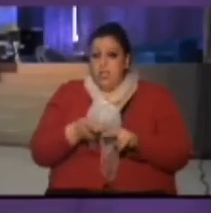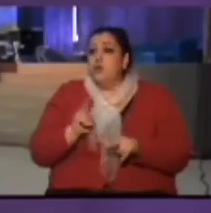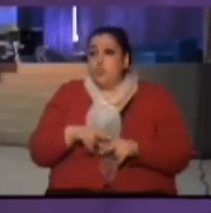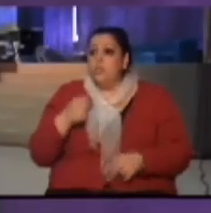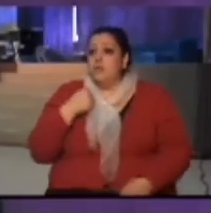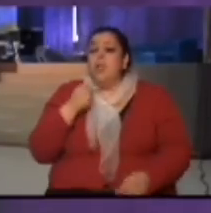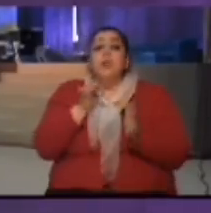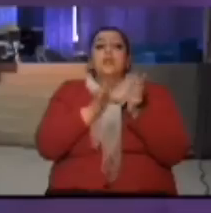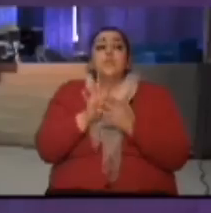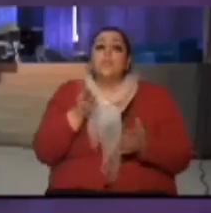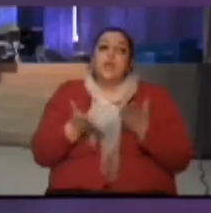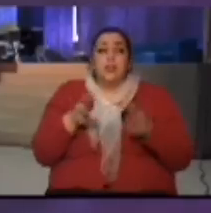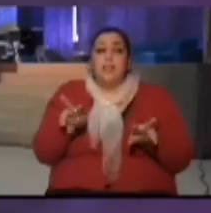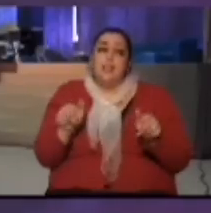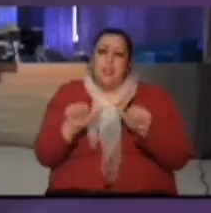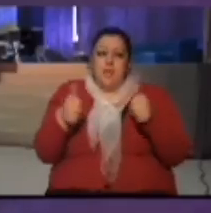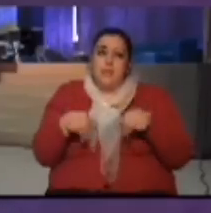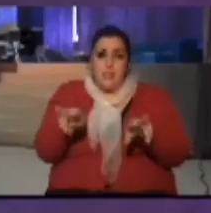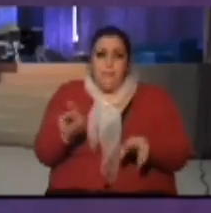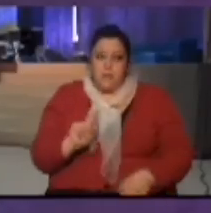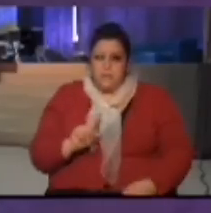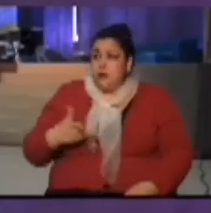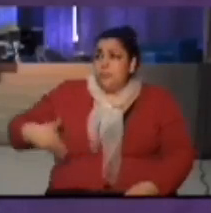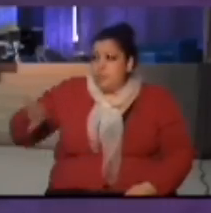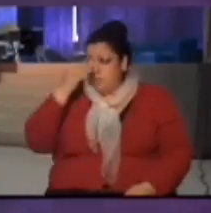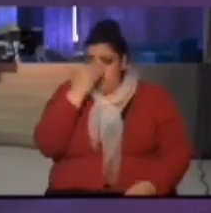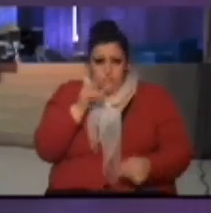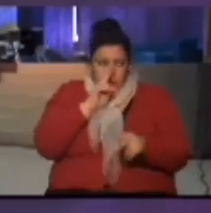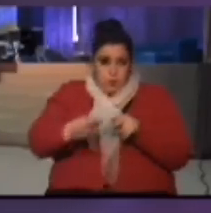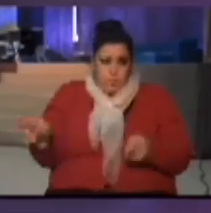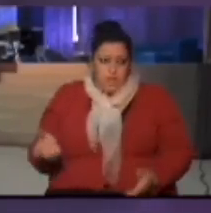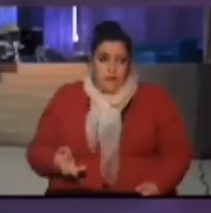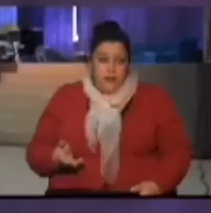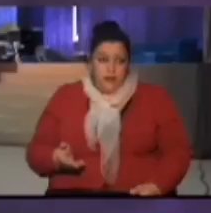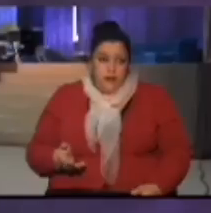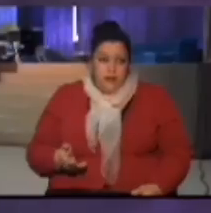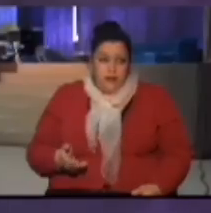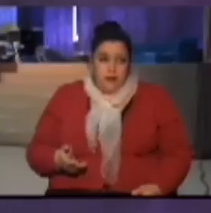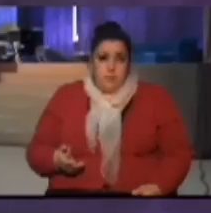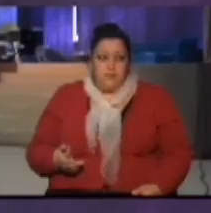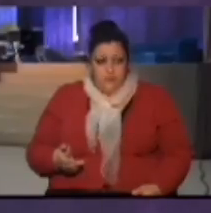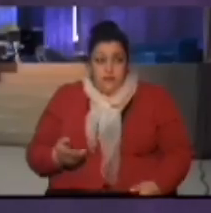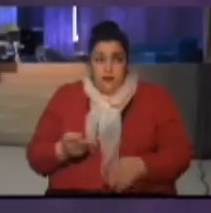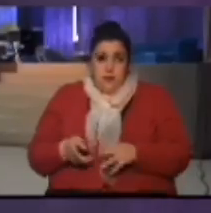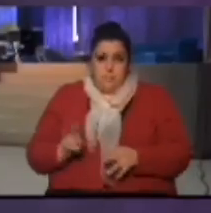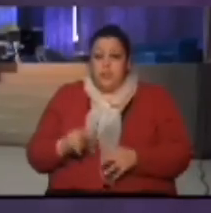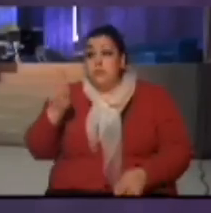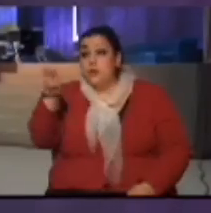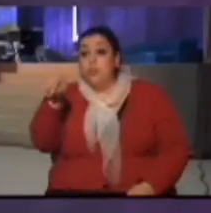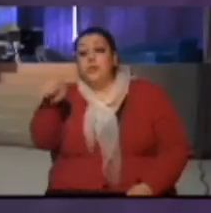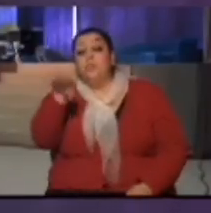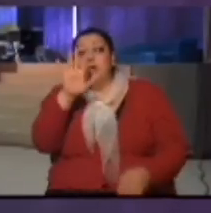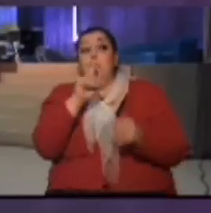սիրեց, կարաս ատենց սիրել, բայց դու չգիտես հով ինքին չարը, ճիշտ ես ասում, ես չգիտեմ, որովհետև ես հազիվ իմ ամեմ ինձ ինչ են անում,